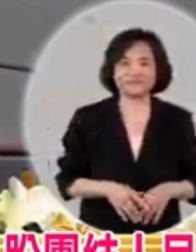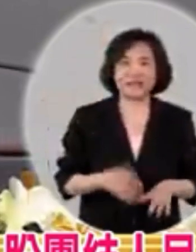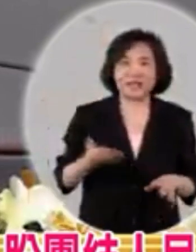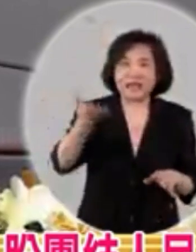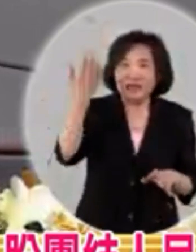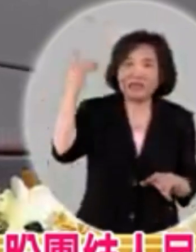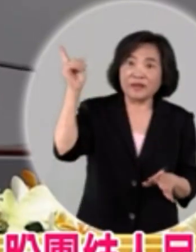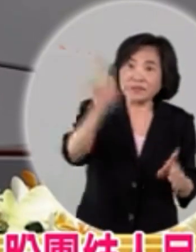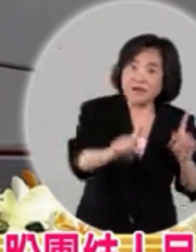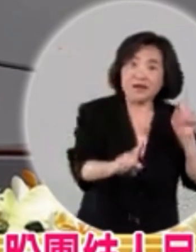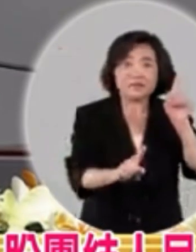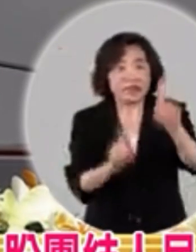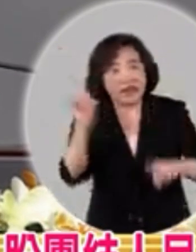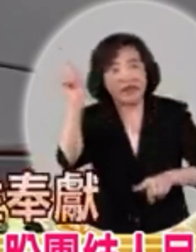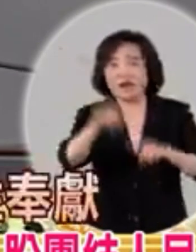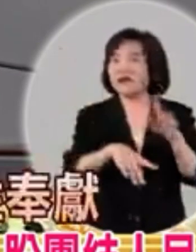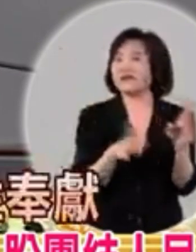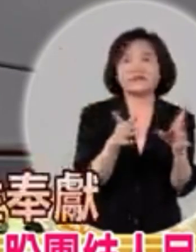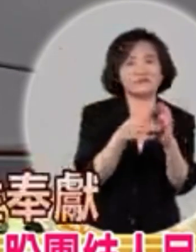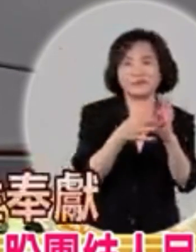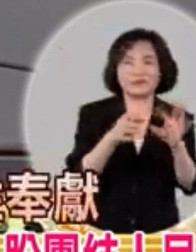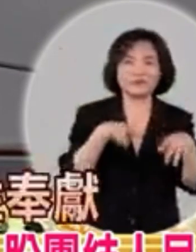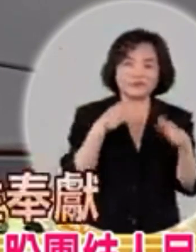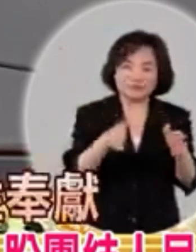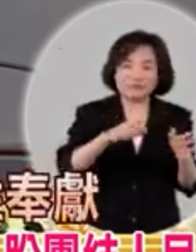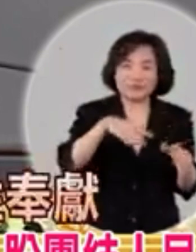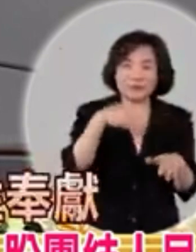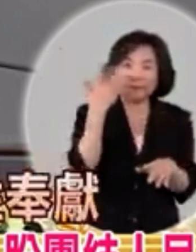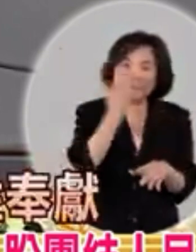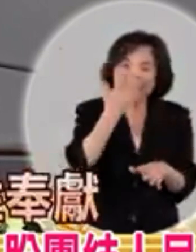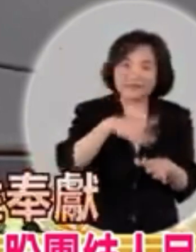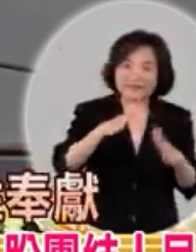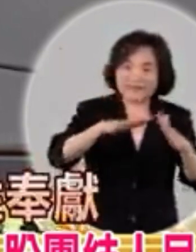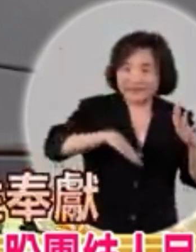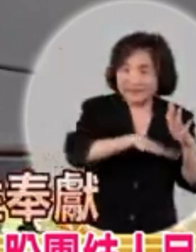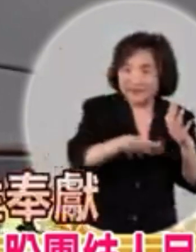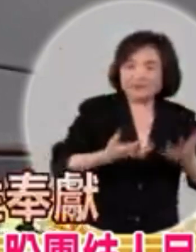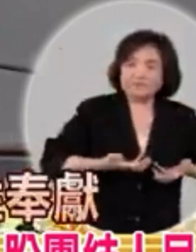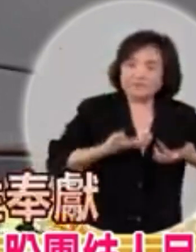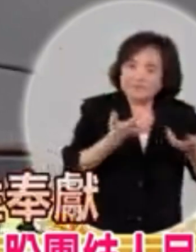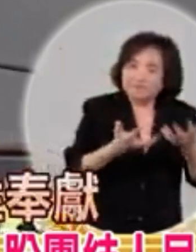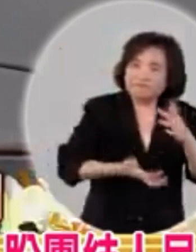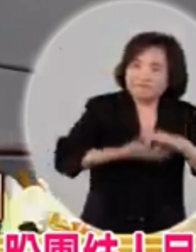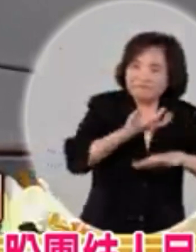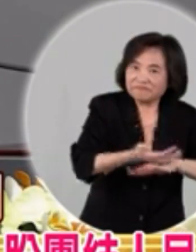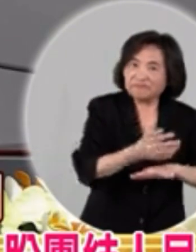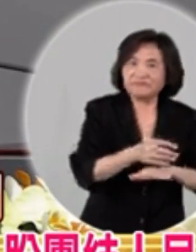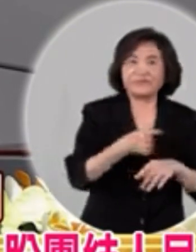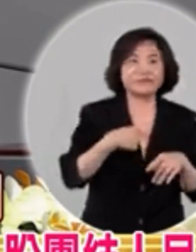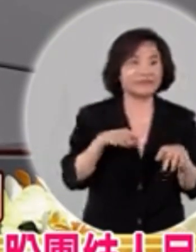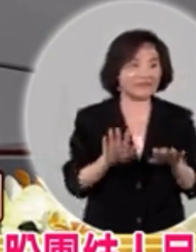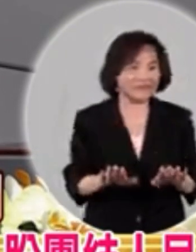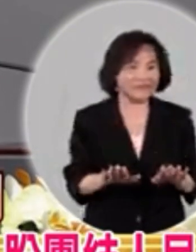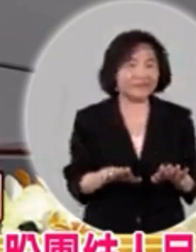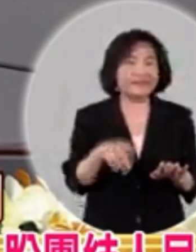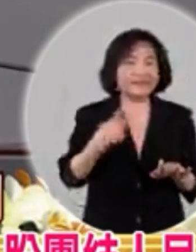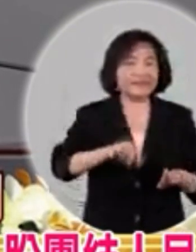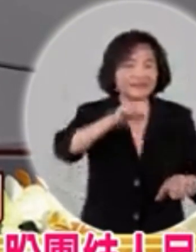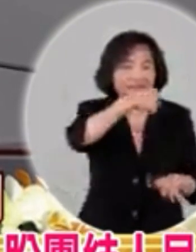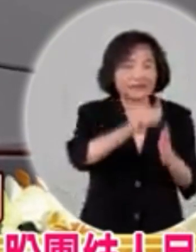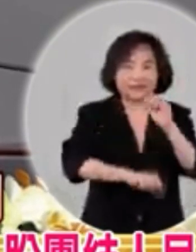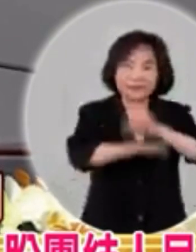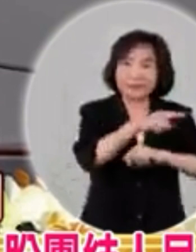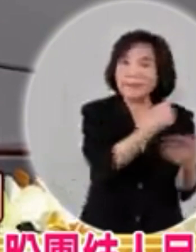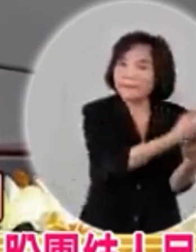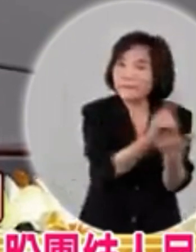到，为这个美丽的家园牺牲奉献。今天在台湾生活的人